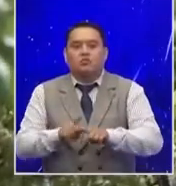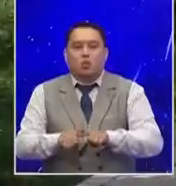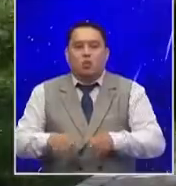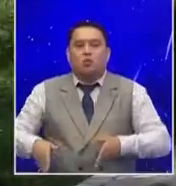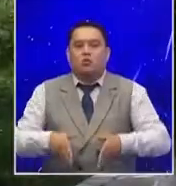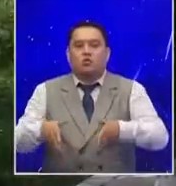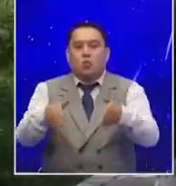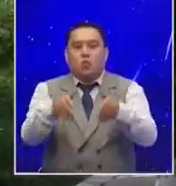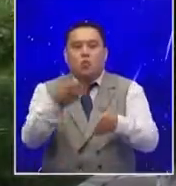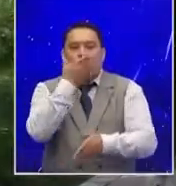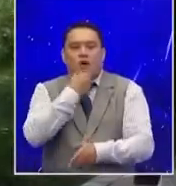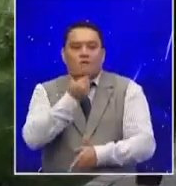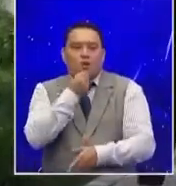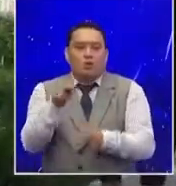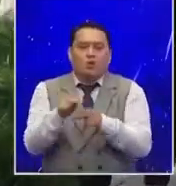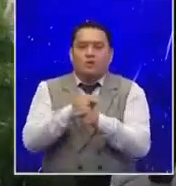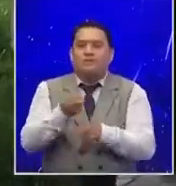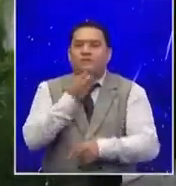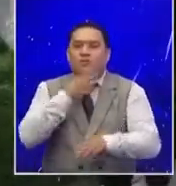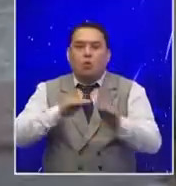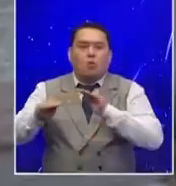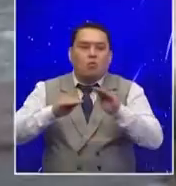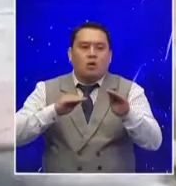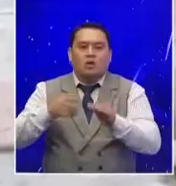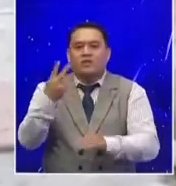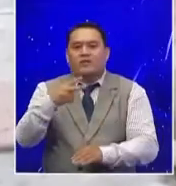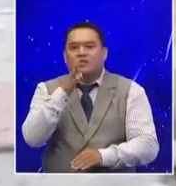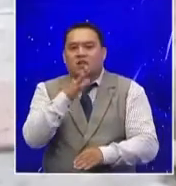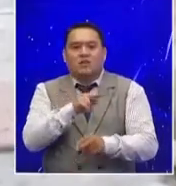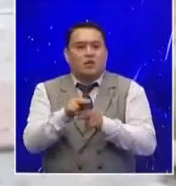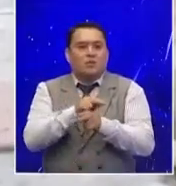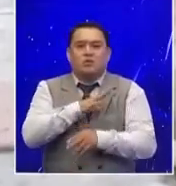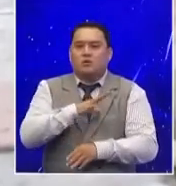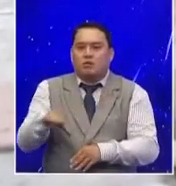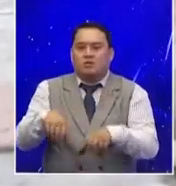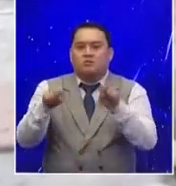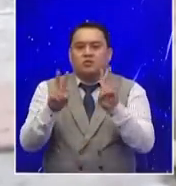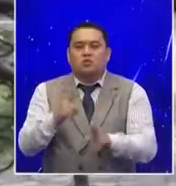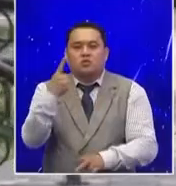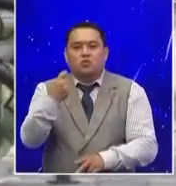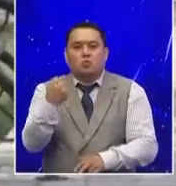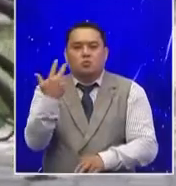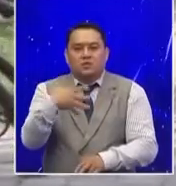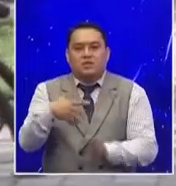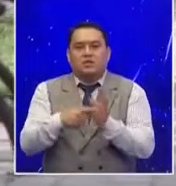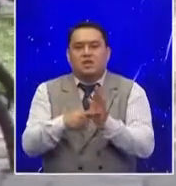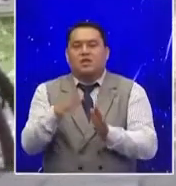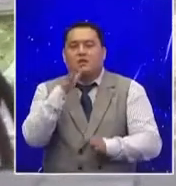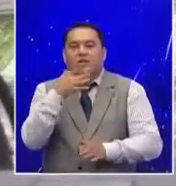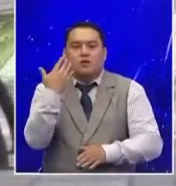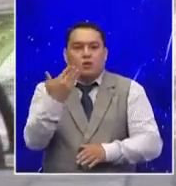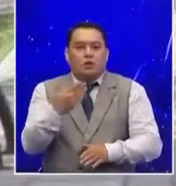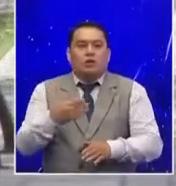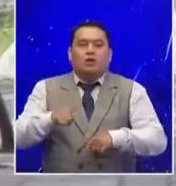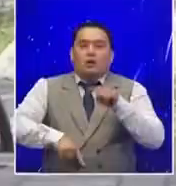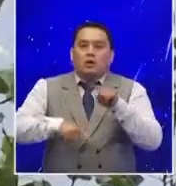зоны отдыха «Сквер» ремонта и благоустройства не видел более 20 лет. Специально к 175-летию Великого Абая на его